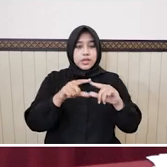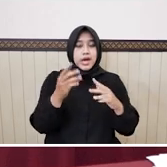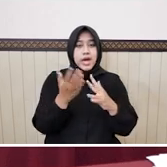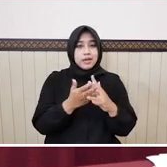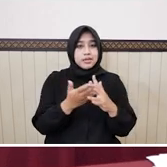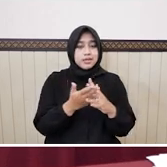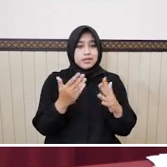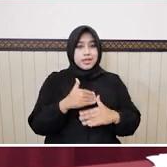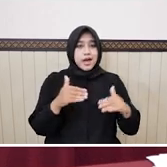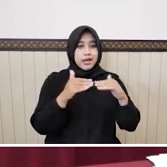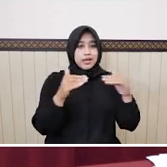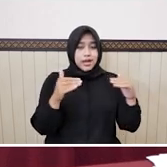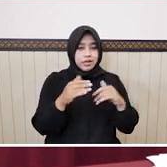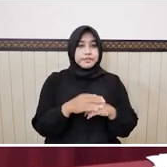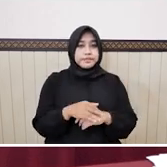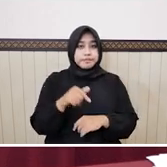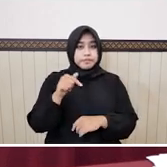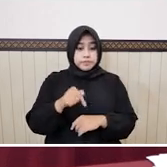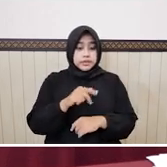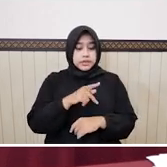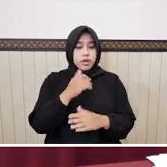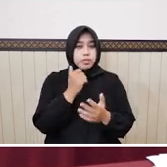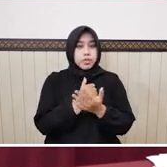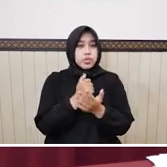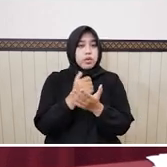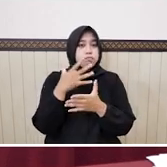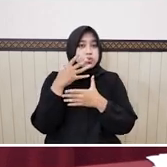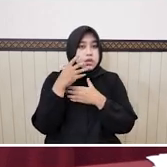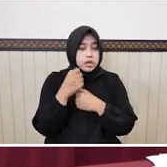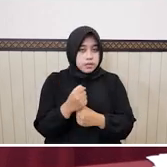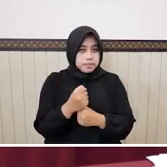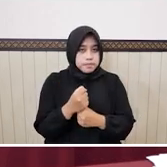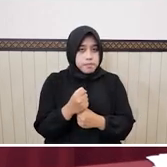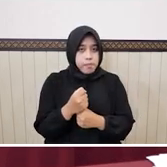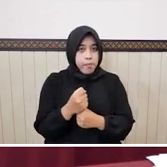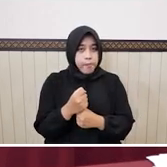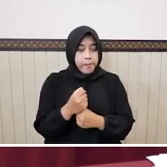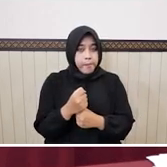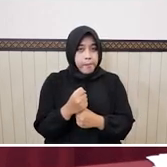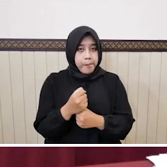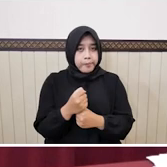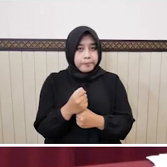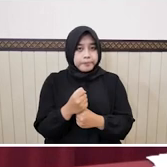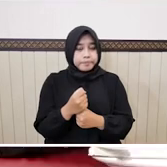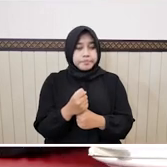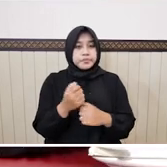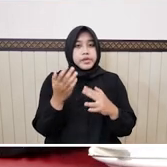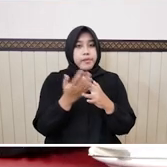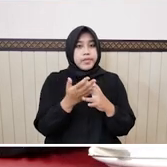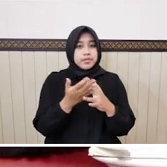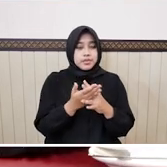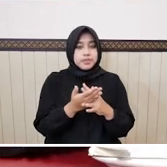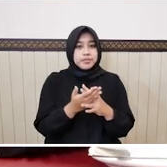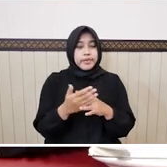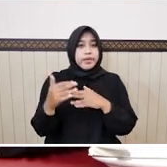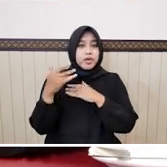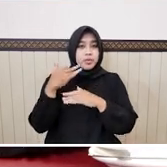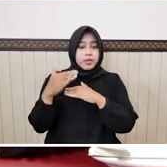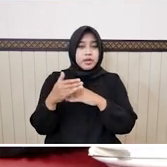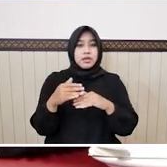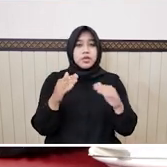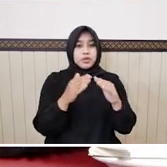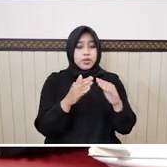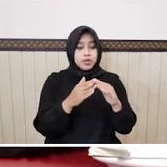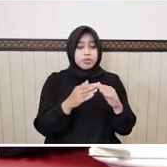dan tentunya ini juga kita sangat berharap agar aksesibilitas dan akomodasi yang layak bagi